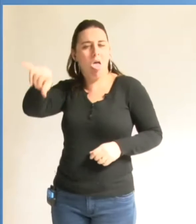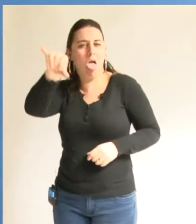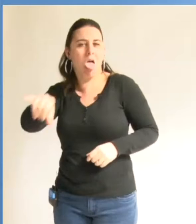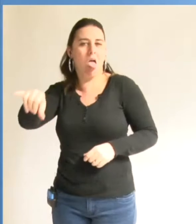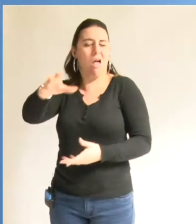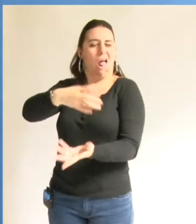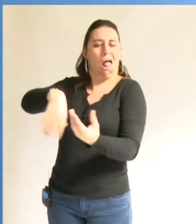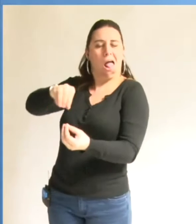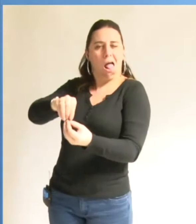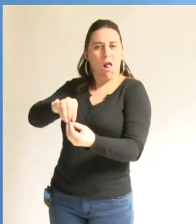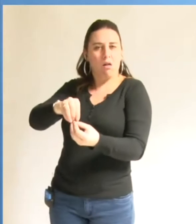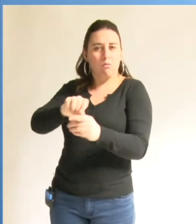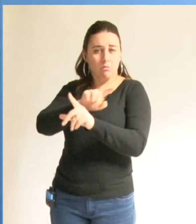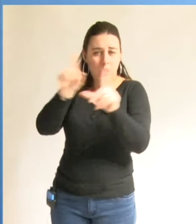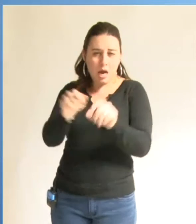manquer de respect.